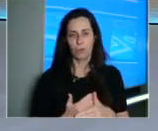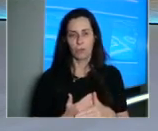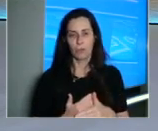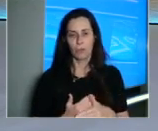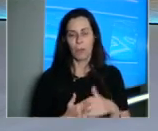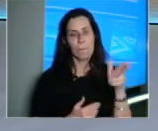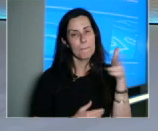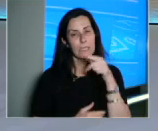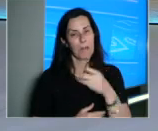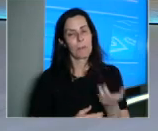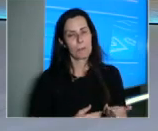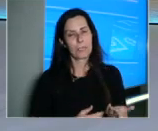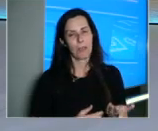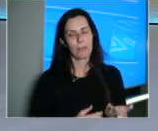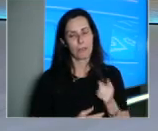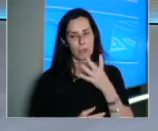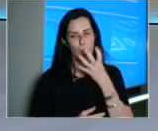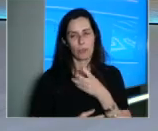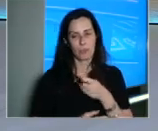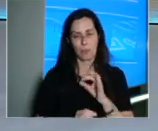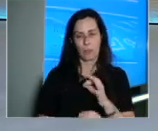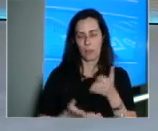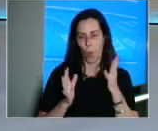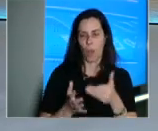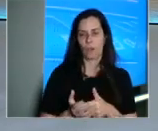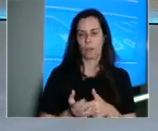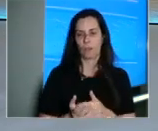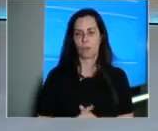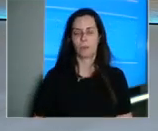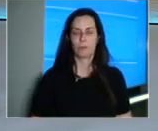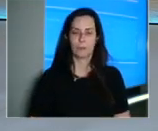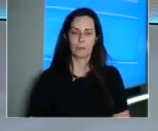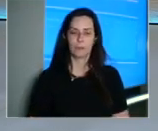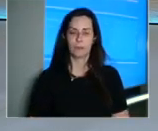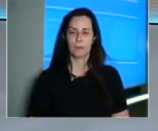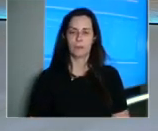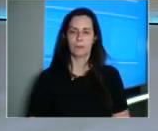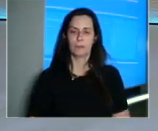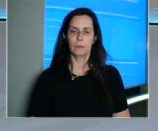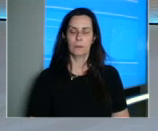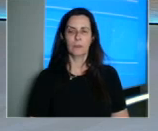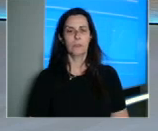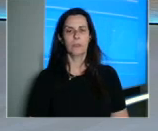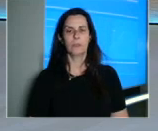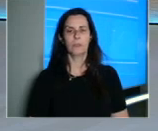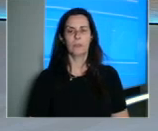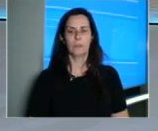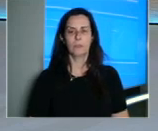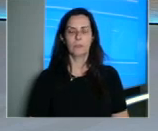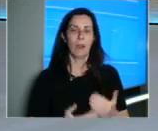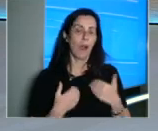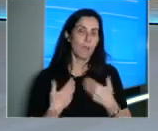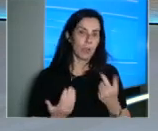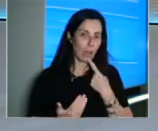לכדי צילום, מכיוון ש... נכון, זה היה הדבר באמת הנורא, שמצלמים אותה שם. אבל אנחנו, מפה